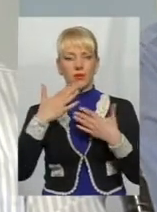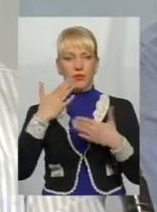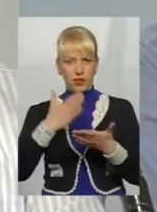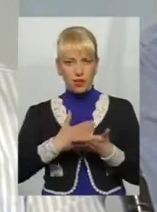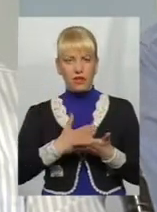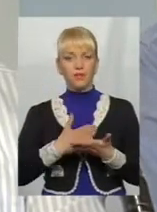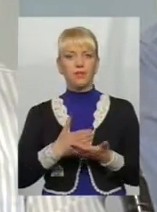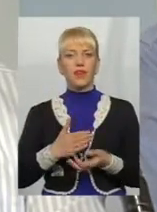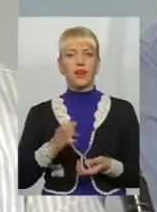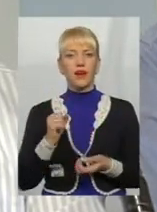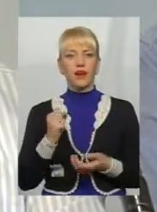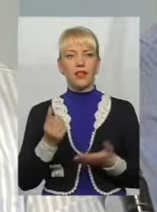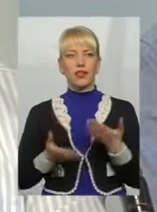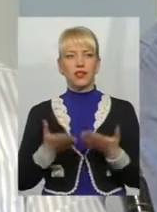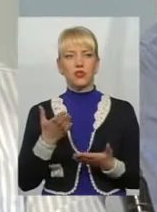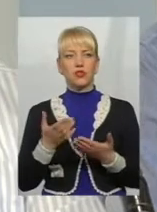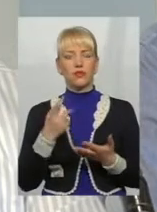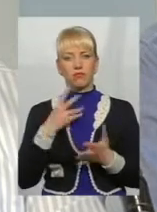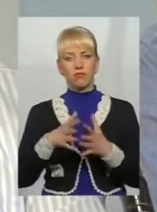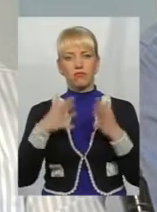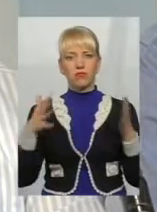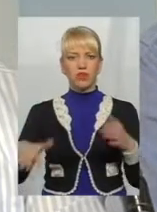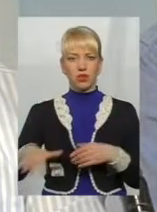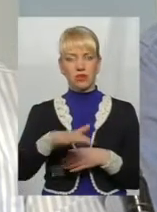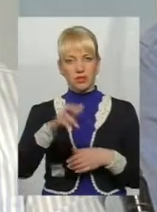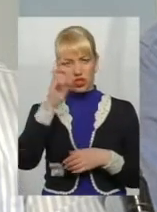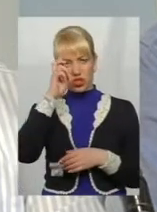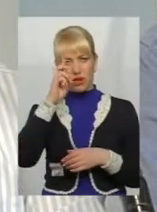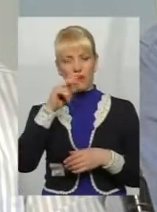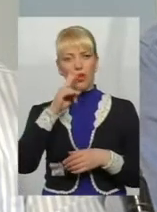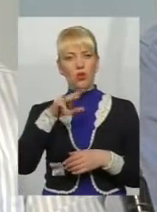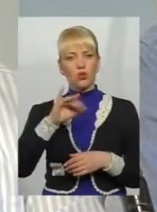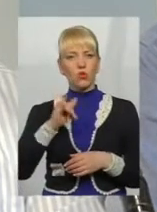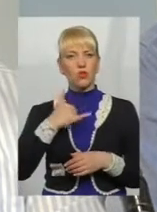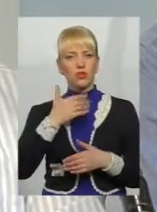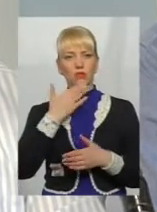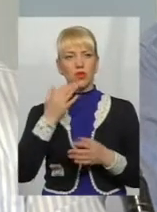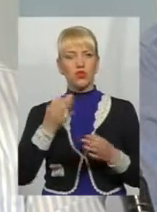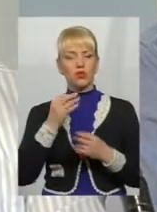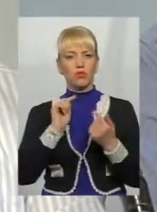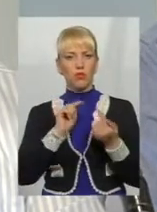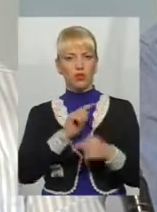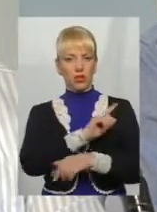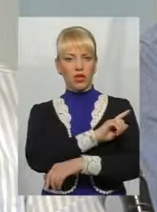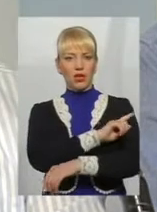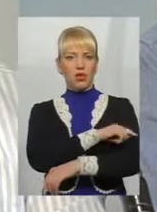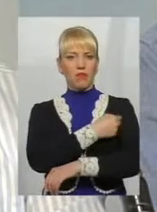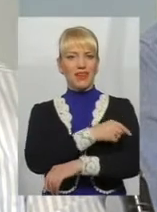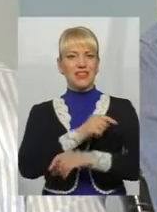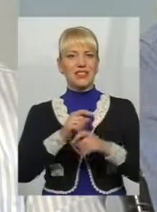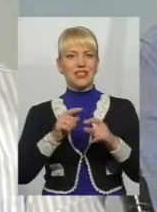взяти, скажімо так, в більших масштабах, в масштабах держави, наприклад, у нас от нічого немає проти медицини, але в нас